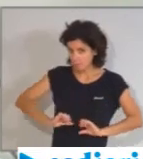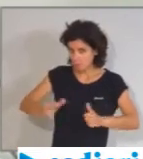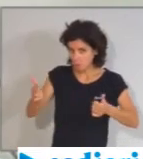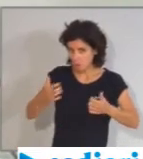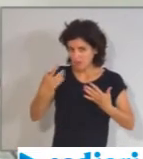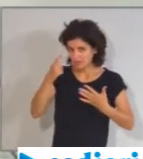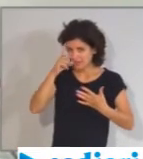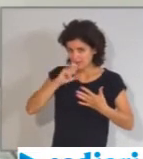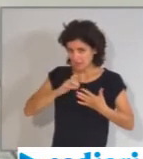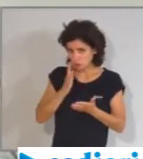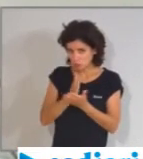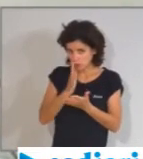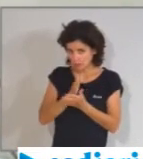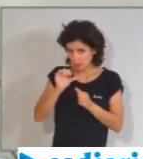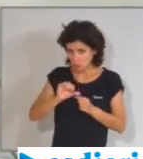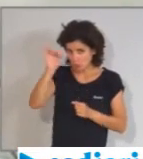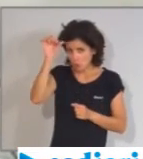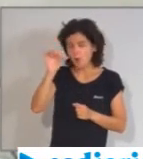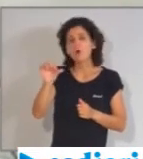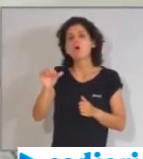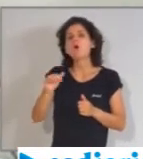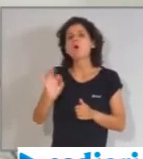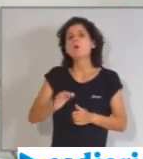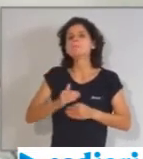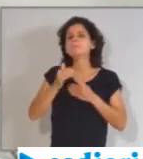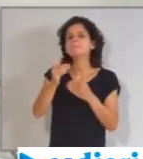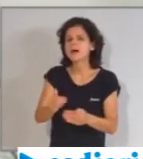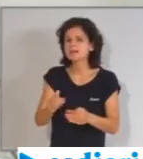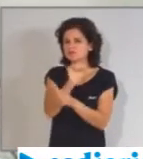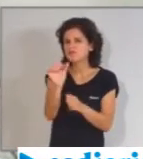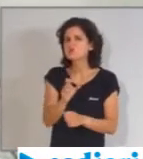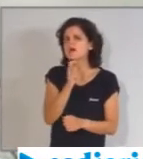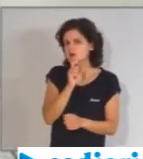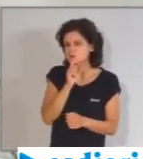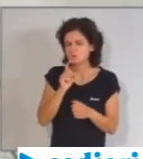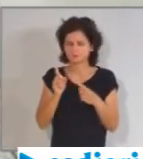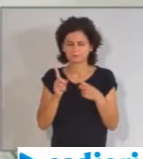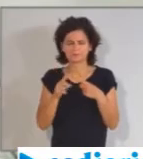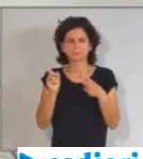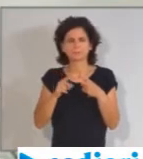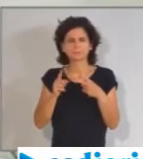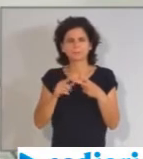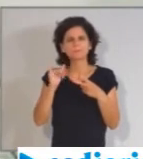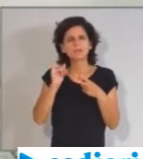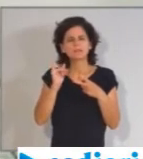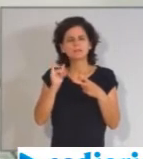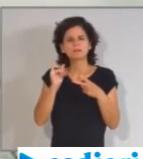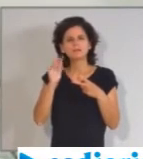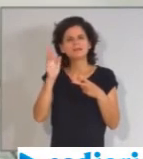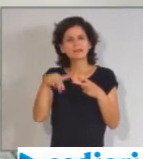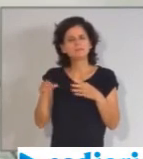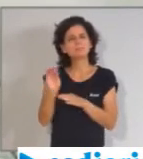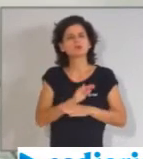podria fer aquesta materialització de la mesura. I per l'altra banda també, en el altre dels eixos, que és